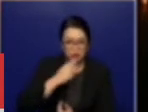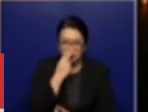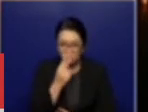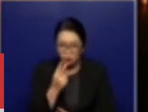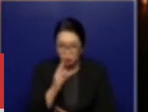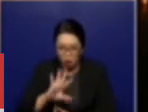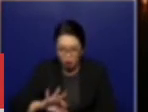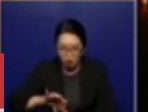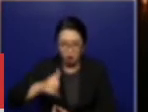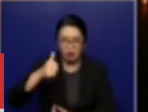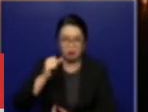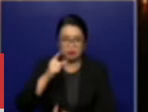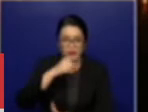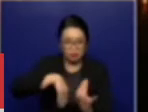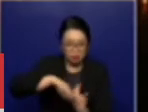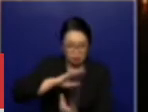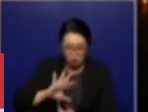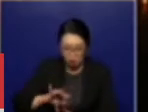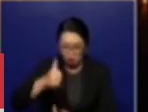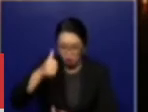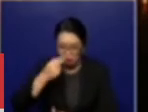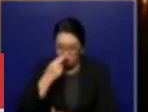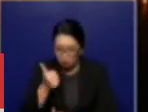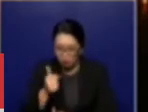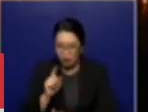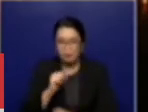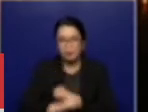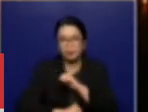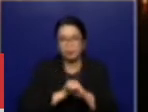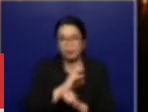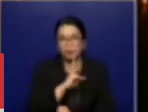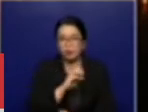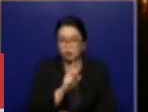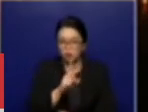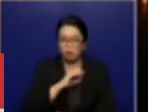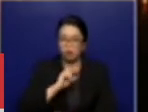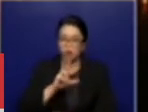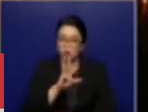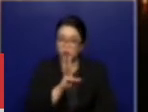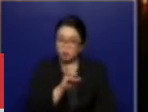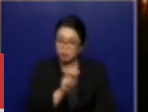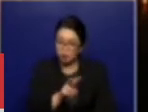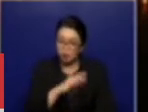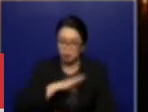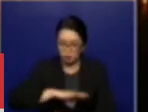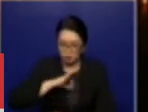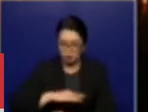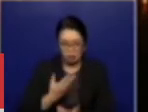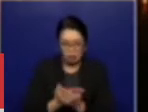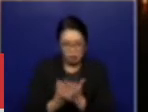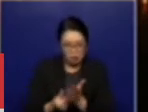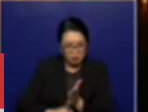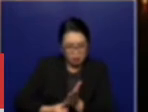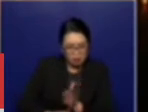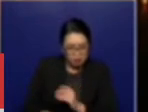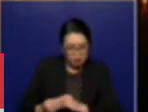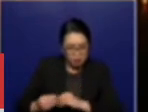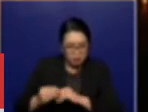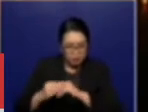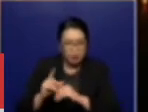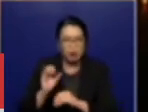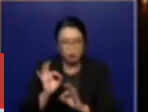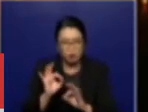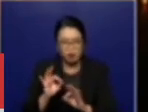กครั้งหนึ่งตอนปี62ครับซึ่งตอนปี62เนี่ยต้องบอกว่าพี่น้องประชาชนเขาเกิดความหวัง